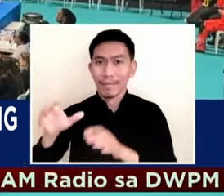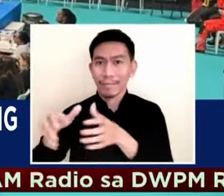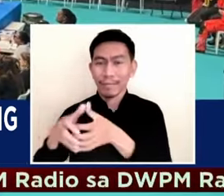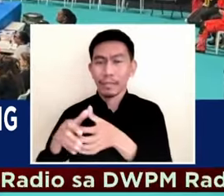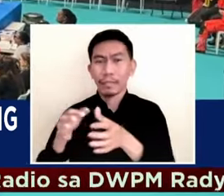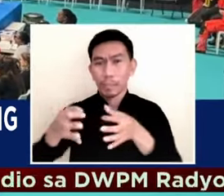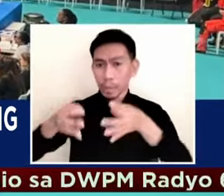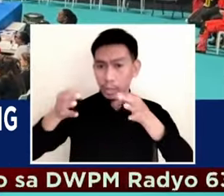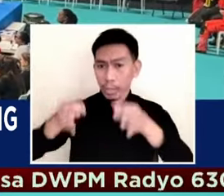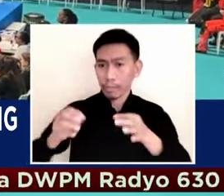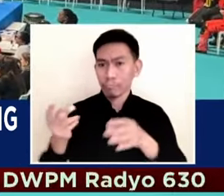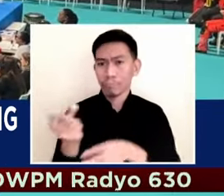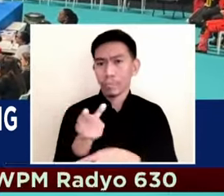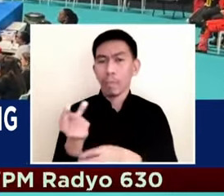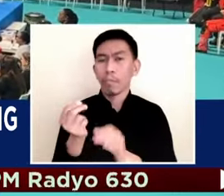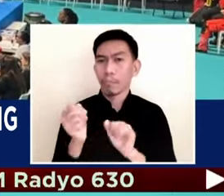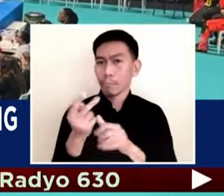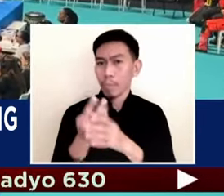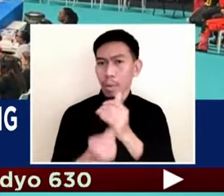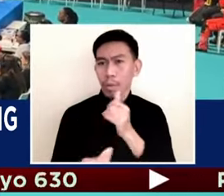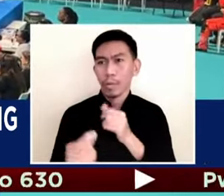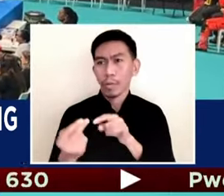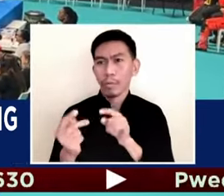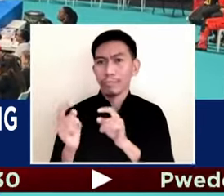ng ticket sa qualifiers ang 4 na